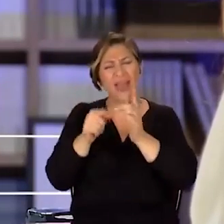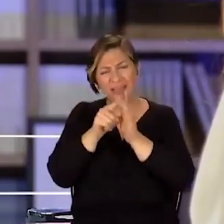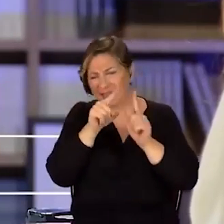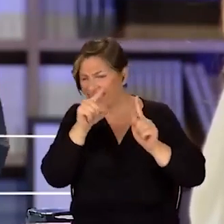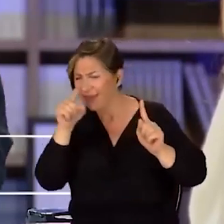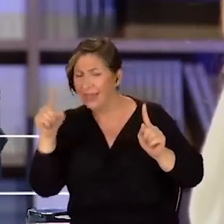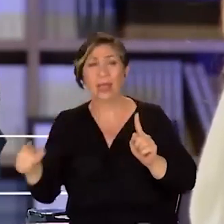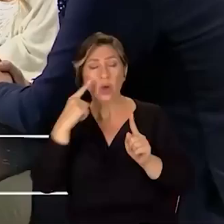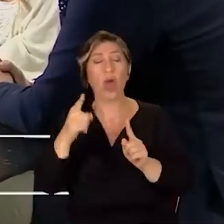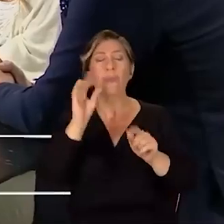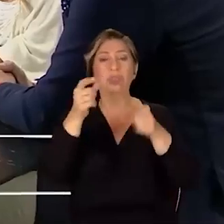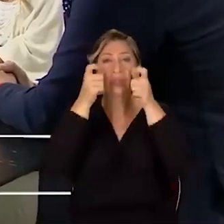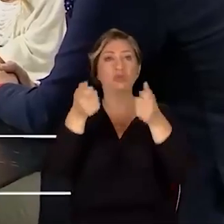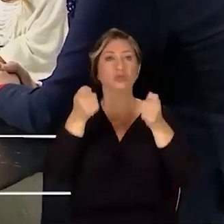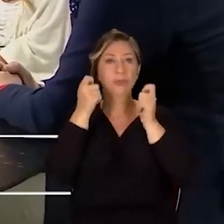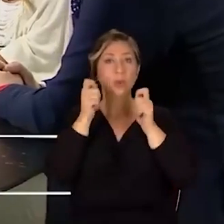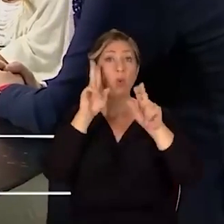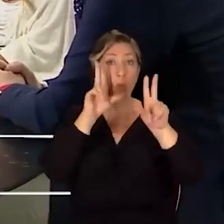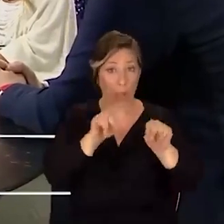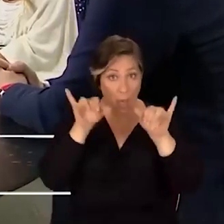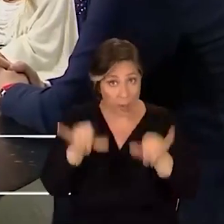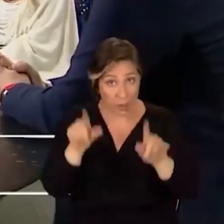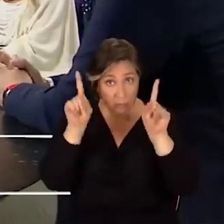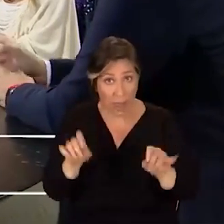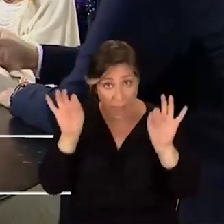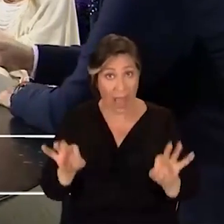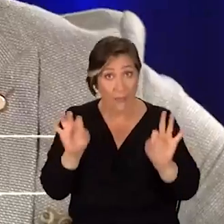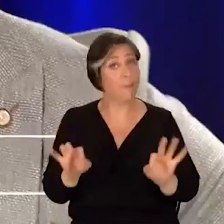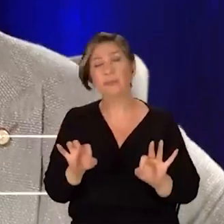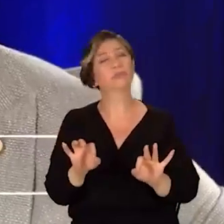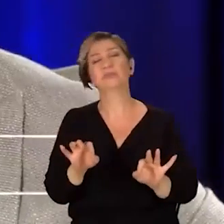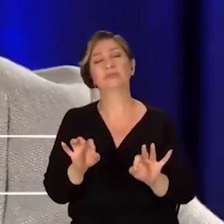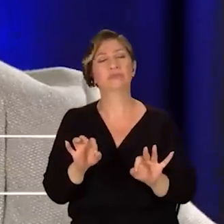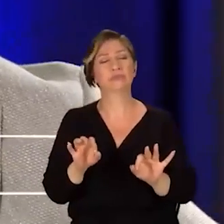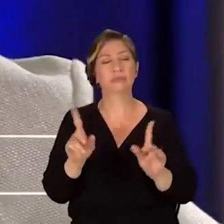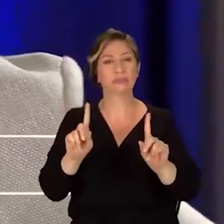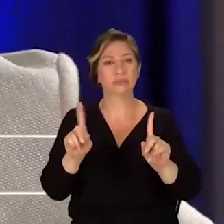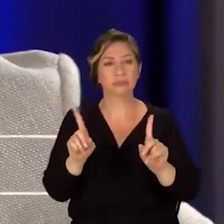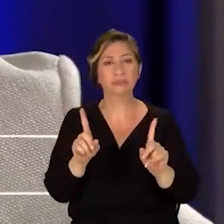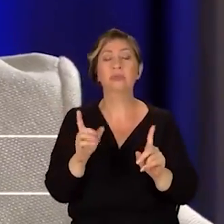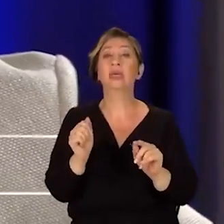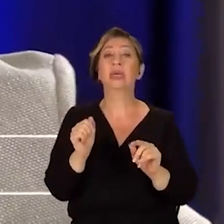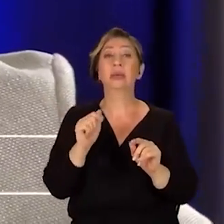insanların ilgisini çekmiş. Peki uyku hep aynı mıydı? Uyku hep aynı değildi. Bunu nereden